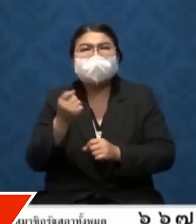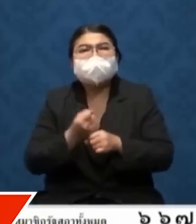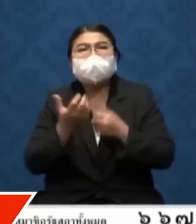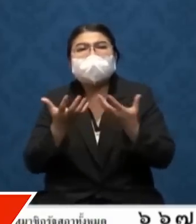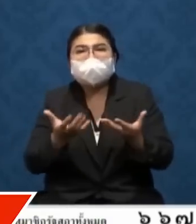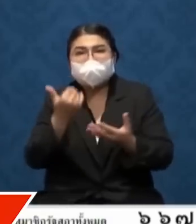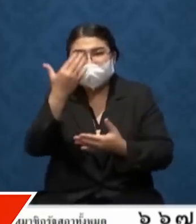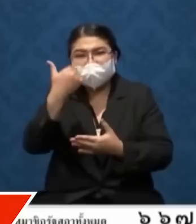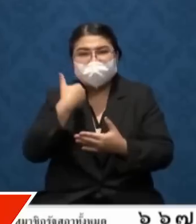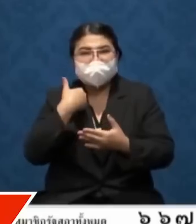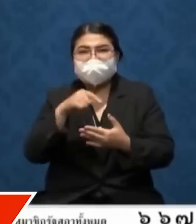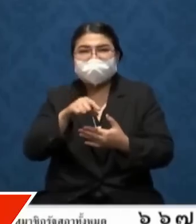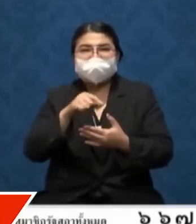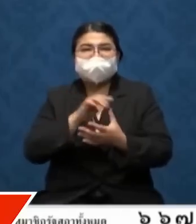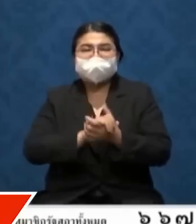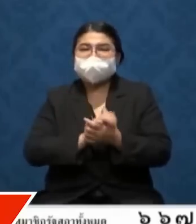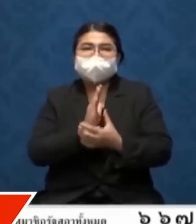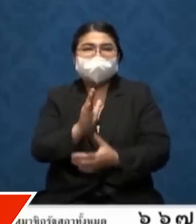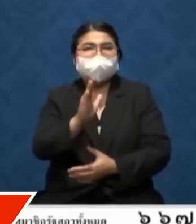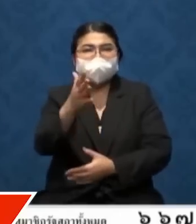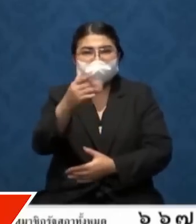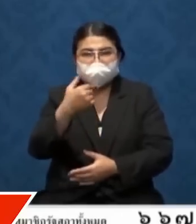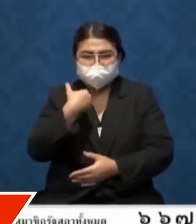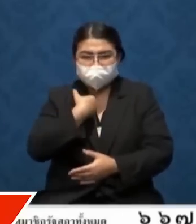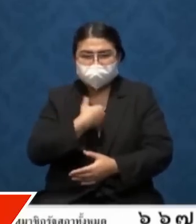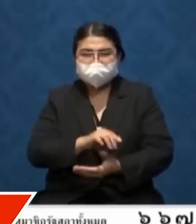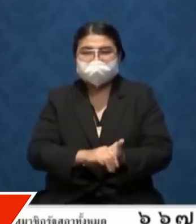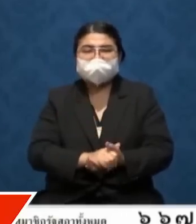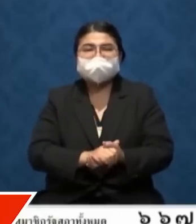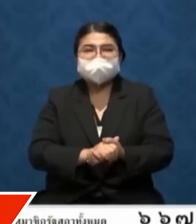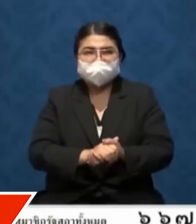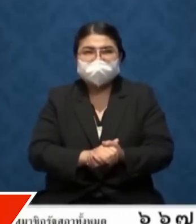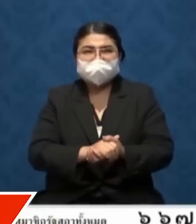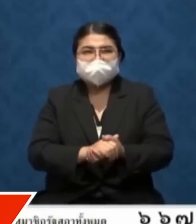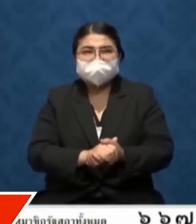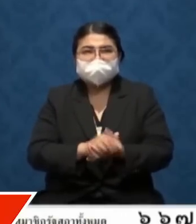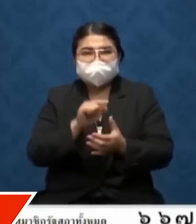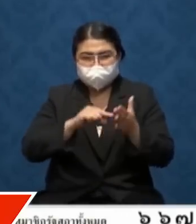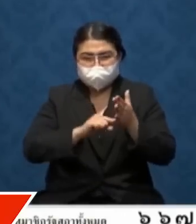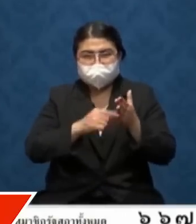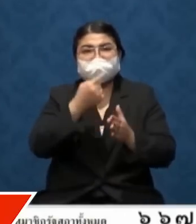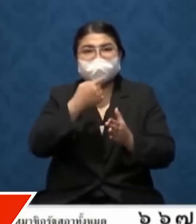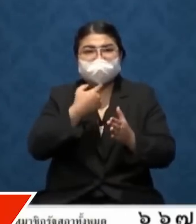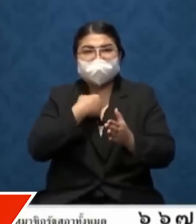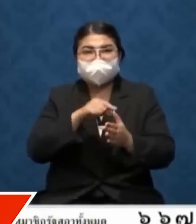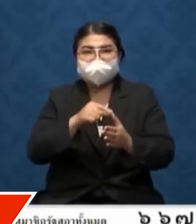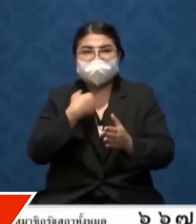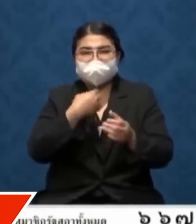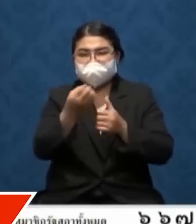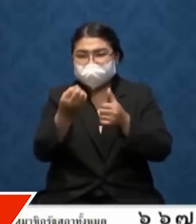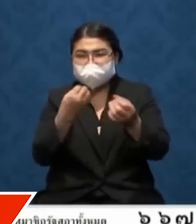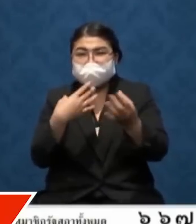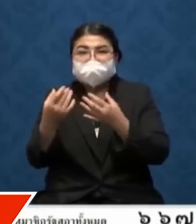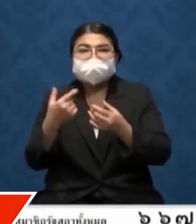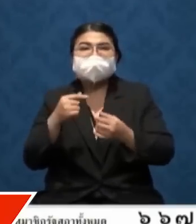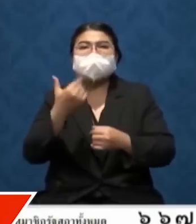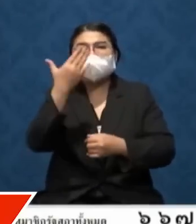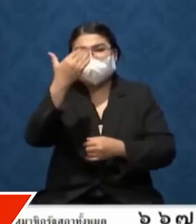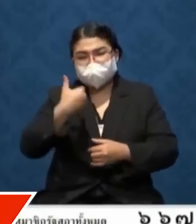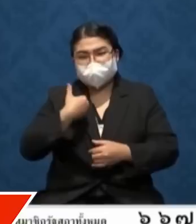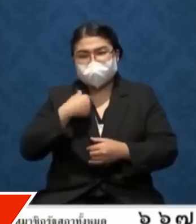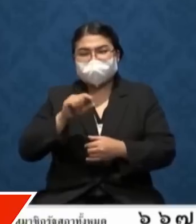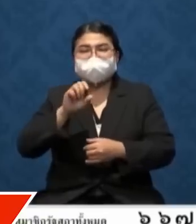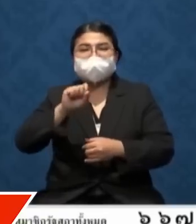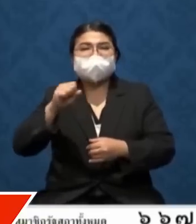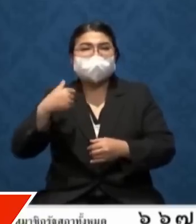ิ่จากการไม่ซื้อสัตวประชาชนได้การปิดบัง การรับฟังความททเห็นมาตงแต่ต้นแบบนี้รบใใหผู้ผมรับไดอย่ไรใน